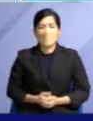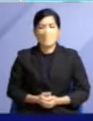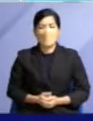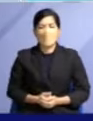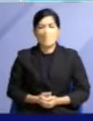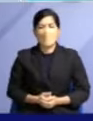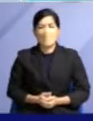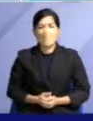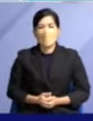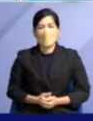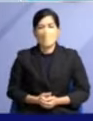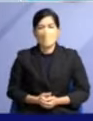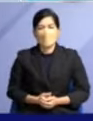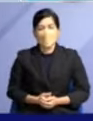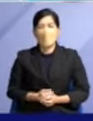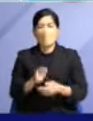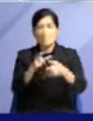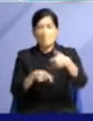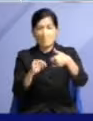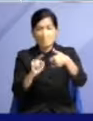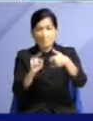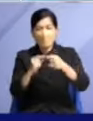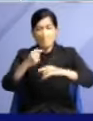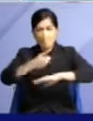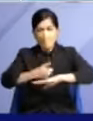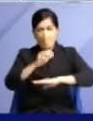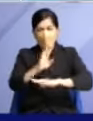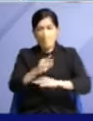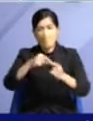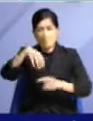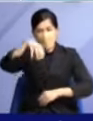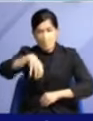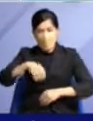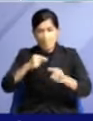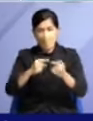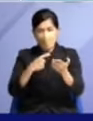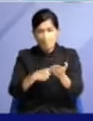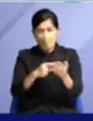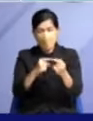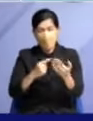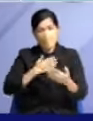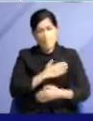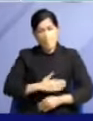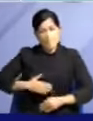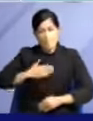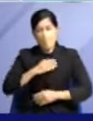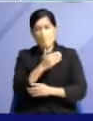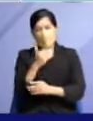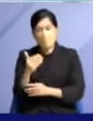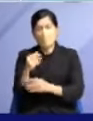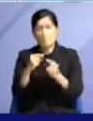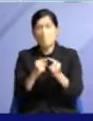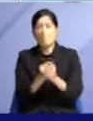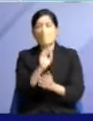ทันตแพทย์สันติสิริวัฒนาไพศาลผู้อำนวยการสำนักงานหลักประกันสุขภาพแห่งชาติเขตที่2พิษณุโลกน